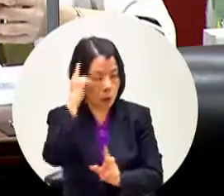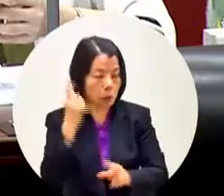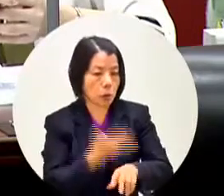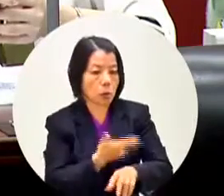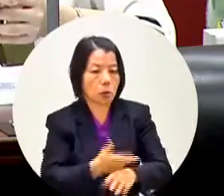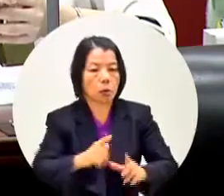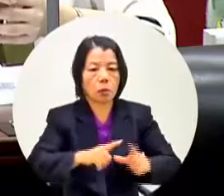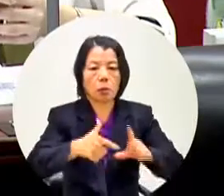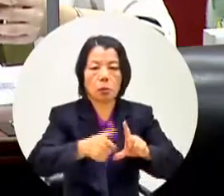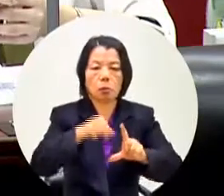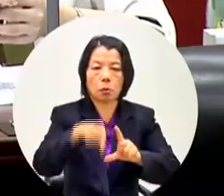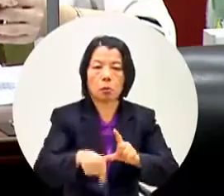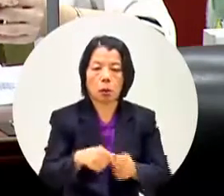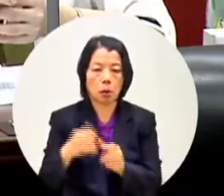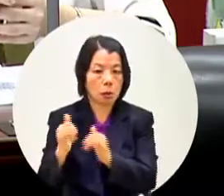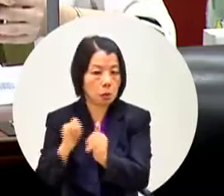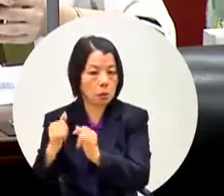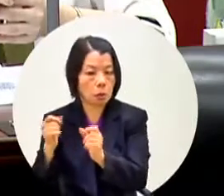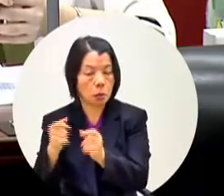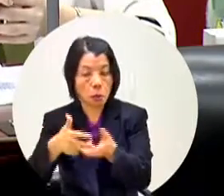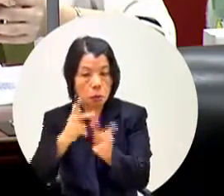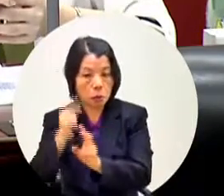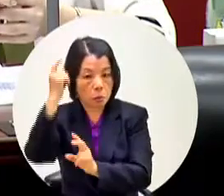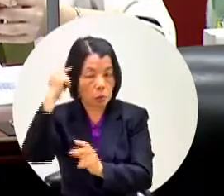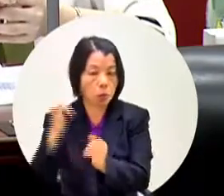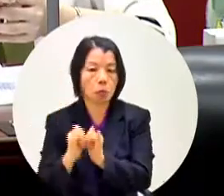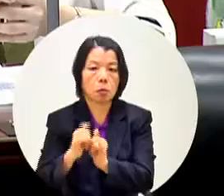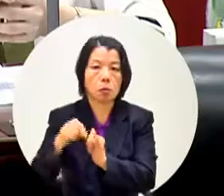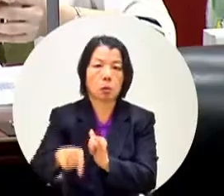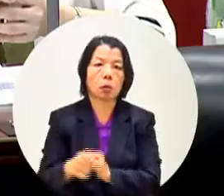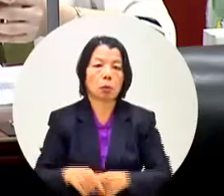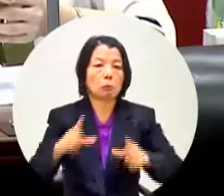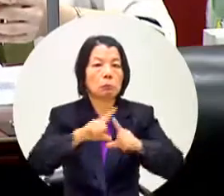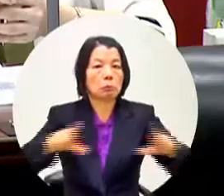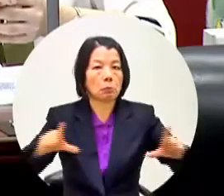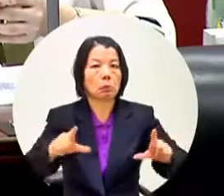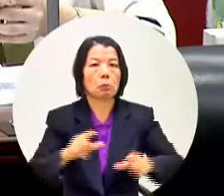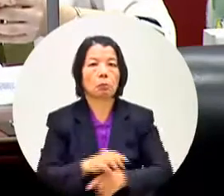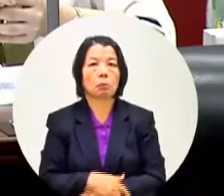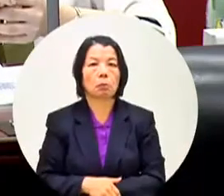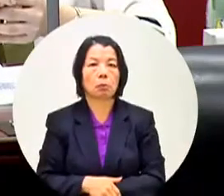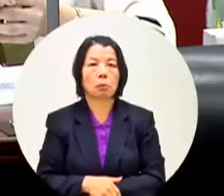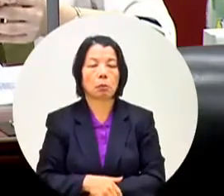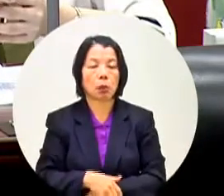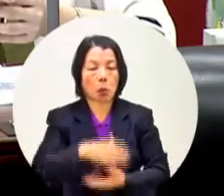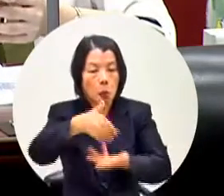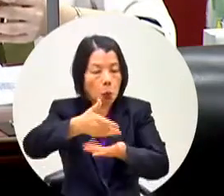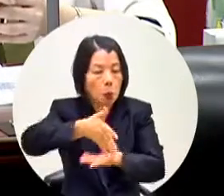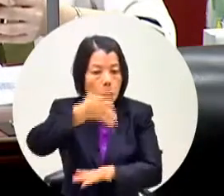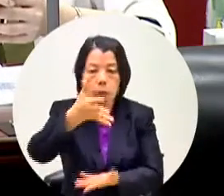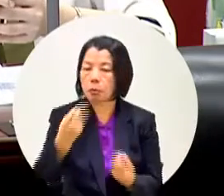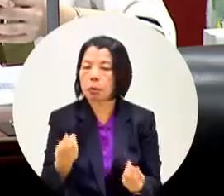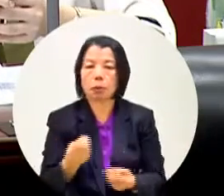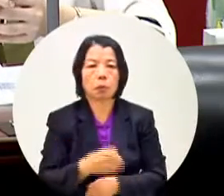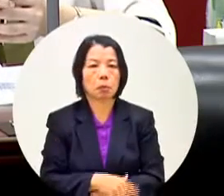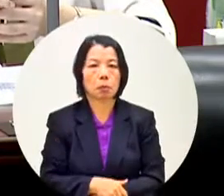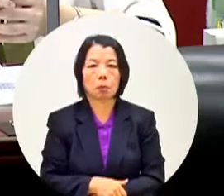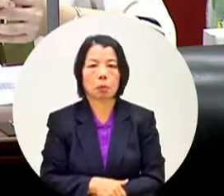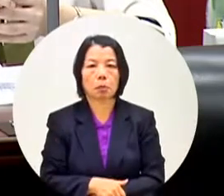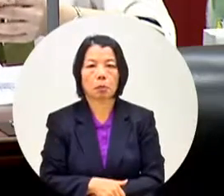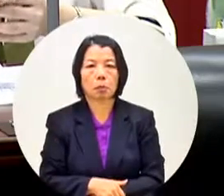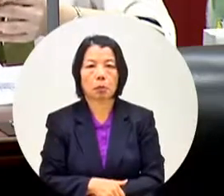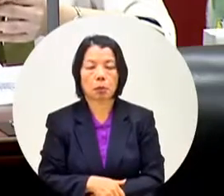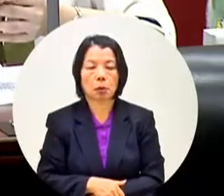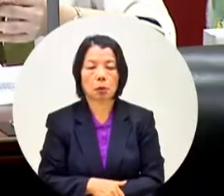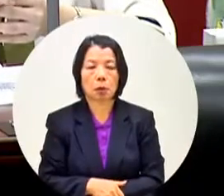个，我们很多桥头地区的市民朋友常常在问，桥头新市镇这么好，房价也不低，然